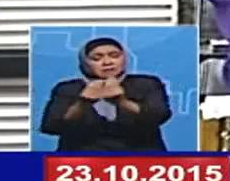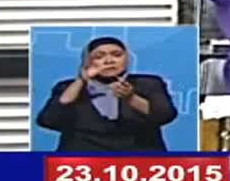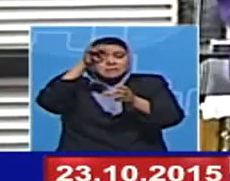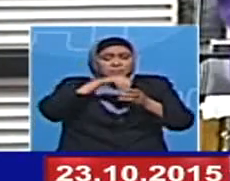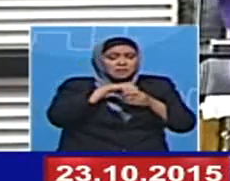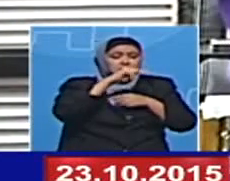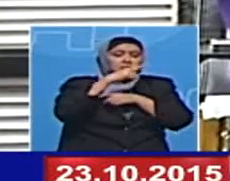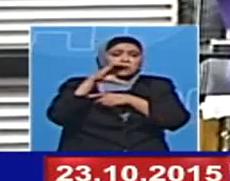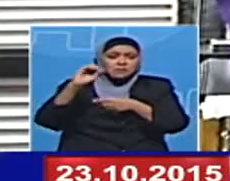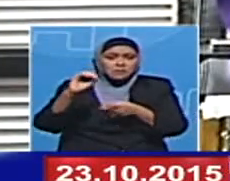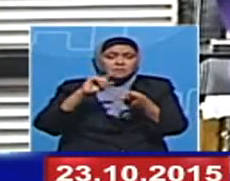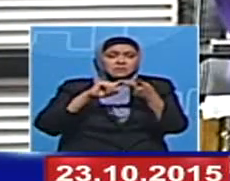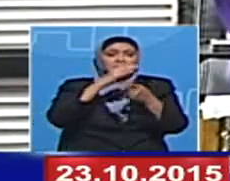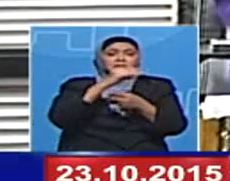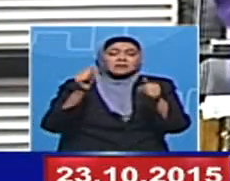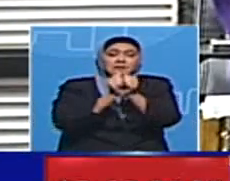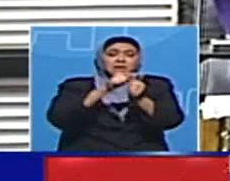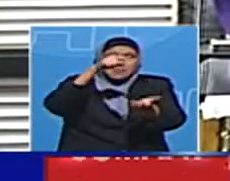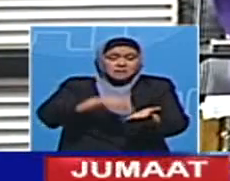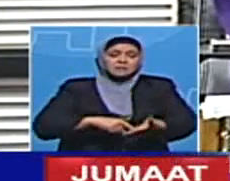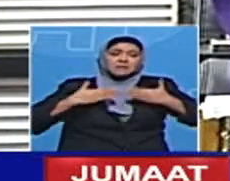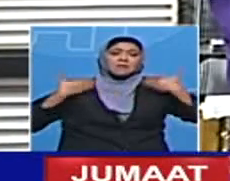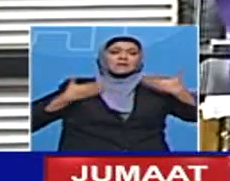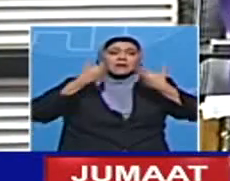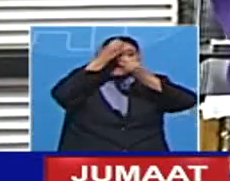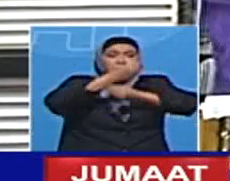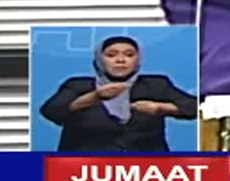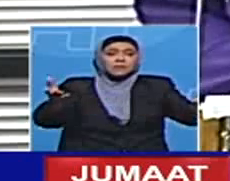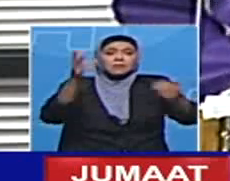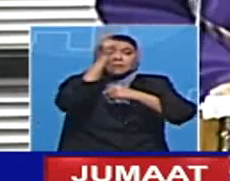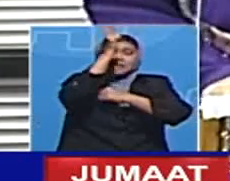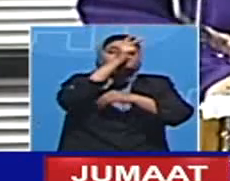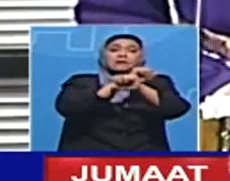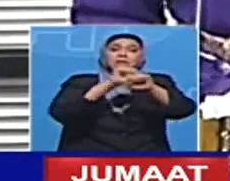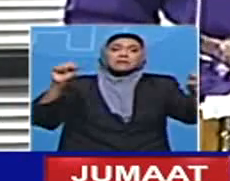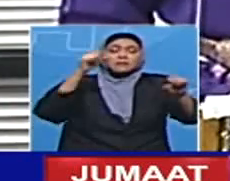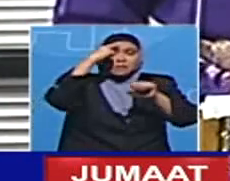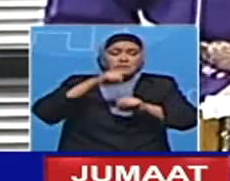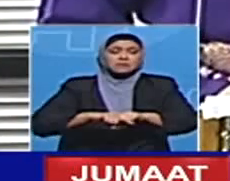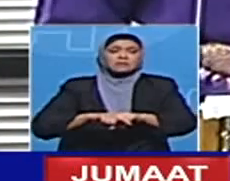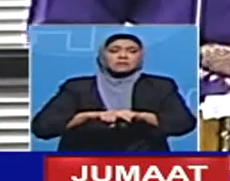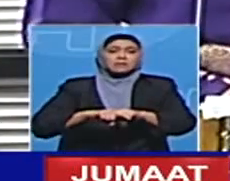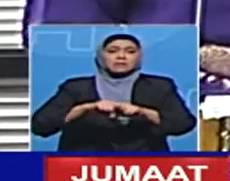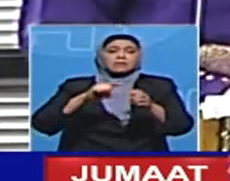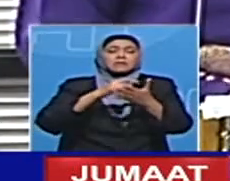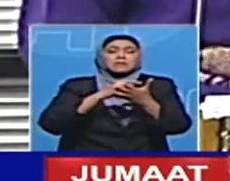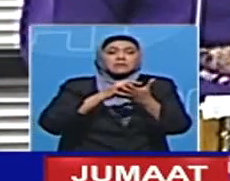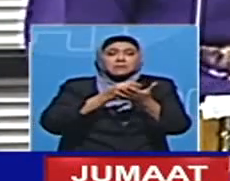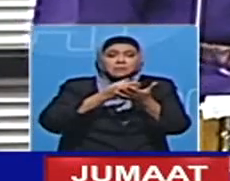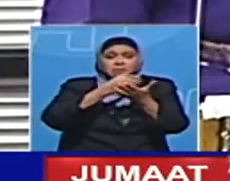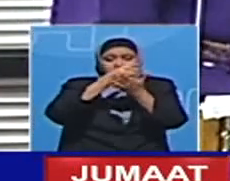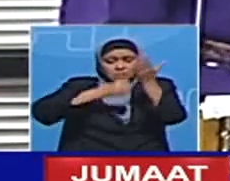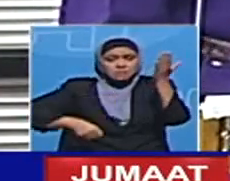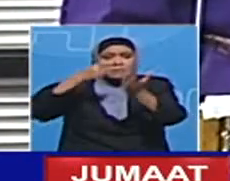ngo dengan ini sukalah saya mengumumkan bahawa kerajaan bersedia melepaskan lagi pendapatan